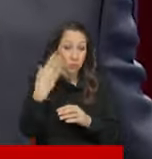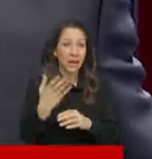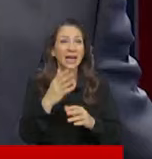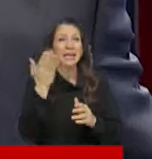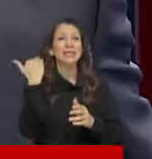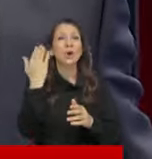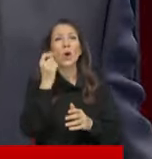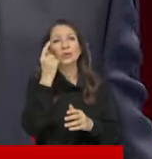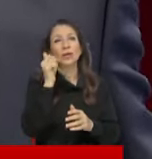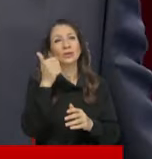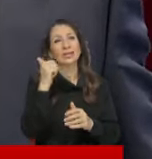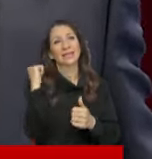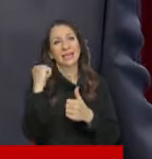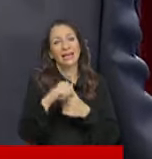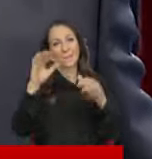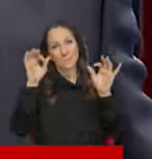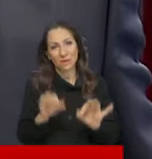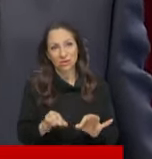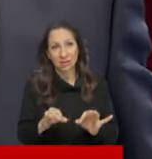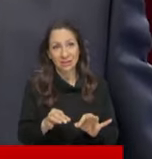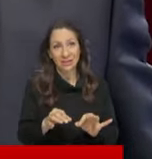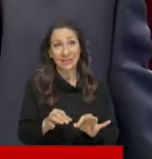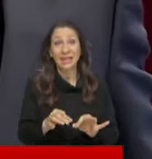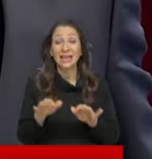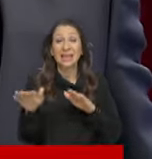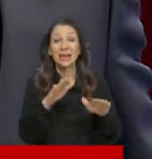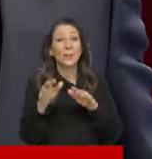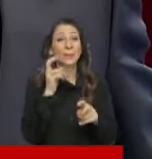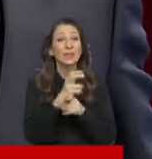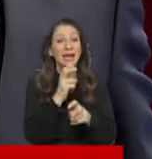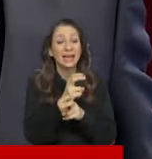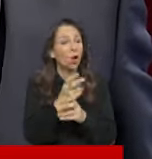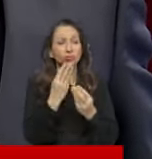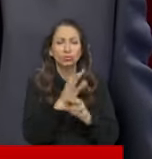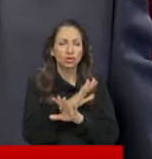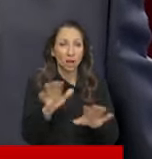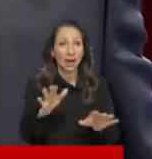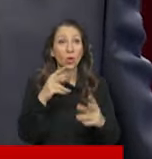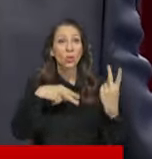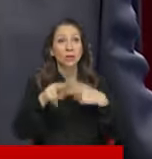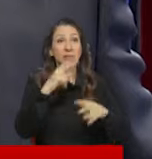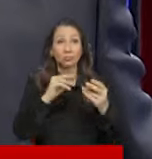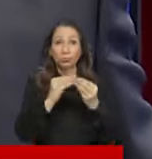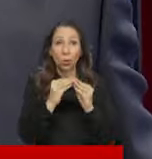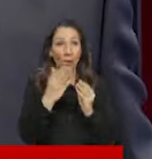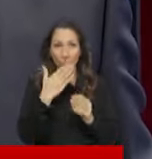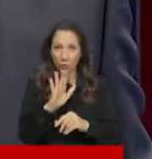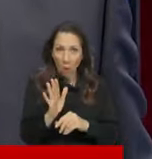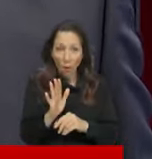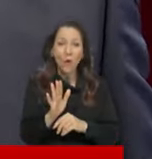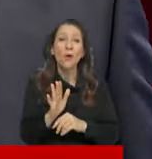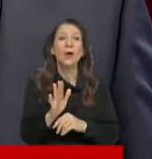geçmişteki Özlenen günlere tekrar hızlı bir şekilde döneceğiz depremi risk olmaktan çıkartacağız ulaşımı artık problem olmaktan